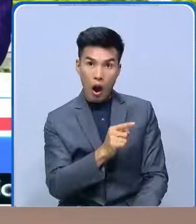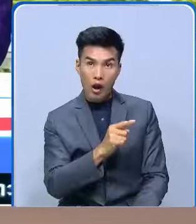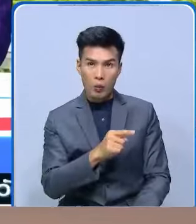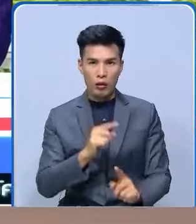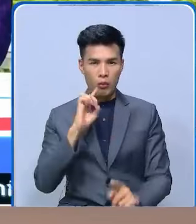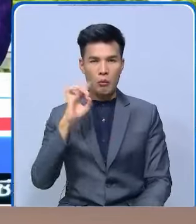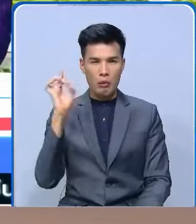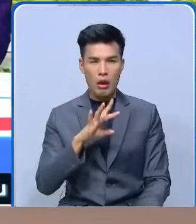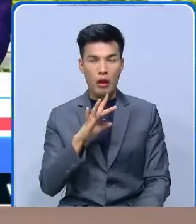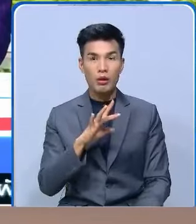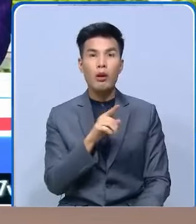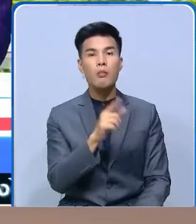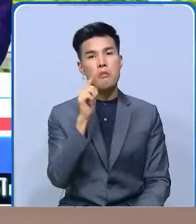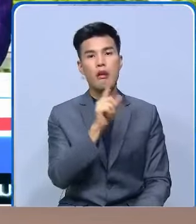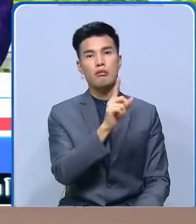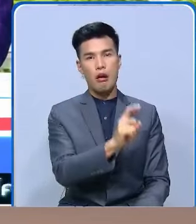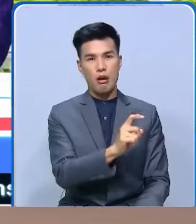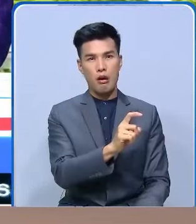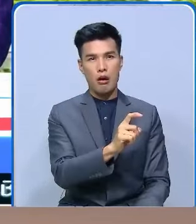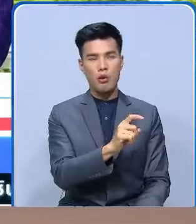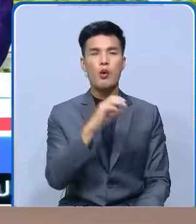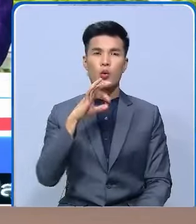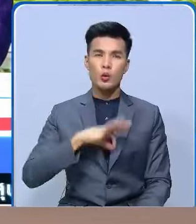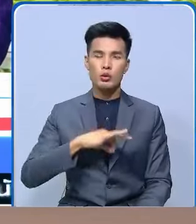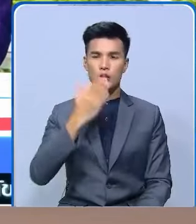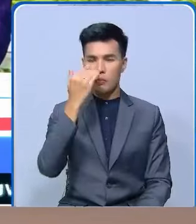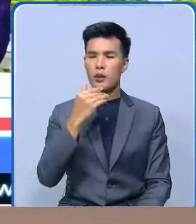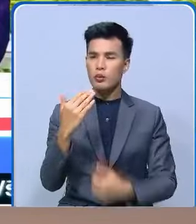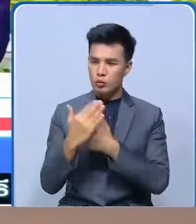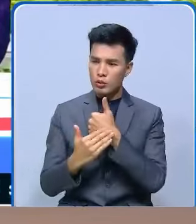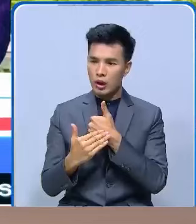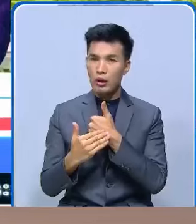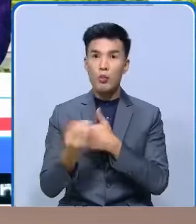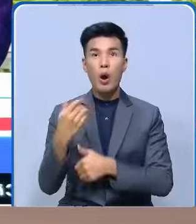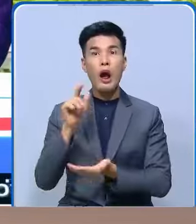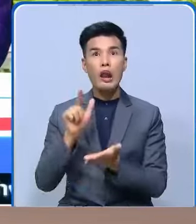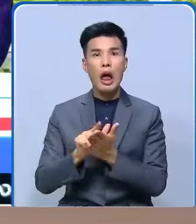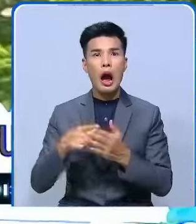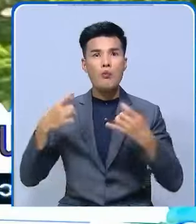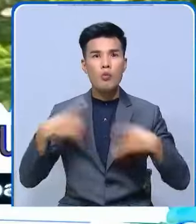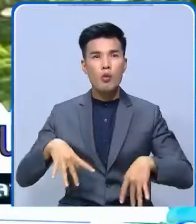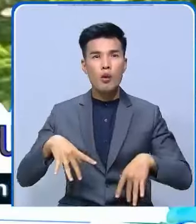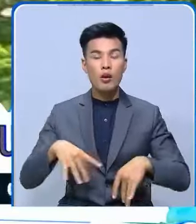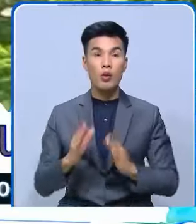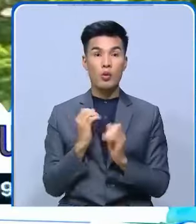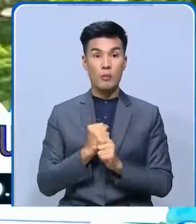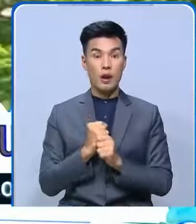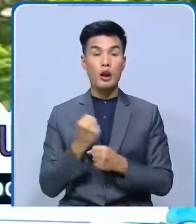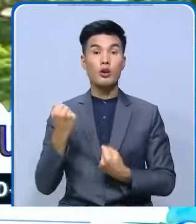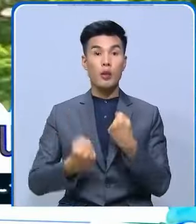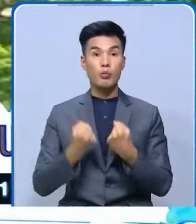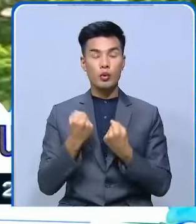แรงไปหน่อยเพราะว่าทางฝั่งนั้นแม่เตายพอดีเลยไงเอก็เรู้สึกว่าโอ้โหทำไมไม่เห็นใจลามั่วซั่วอย่างงี้ได้ยังไงนี่เออเนี่ยหนุ่มพนักงานขับรถของ